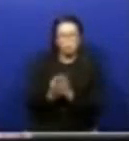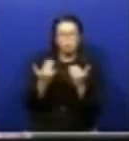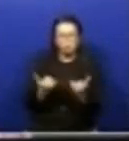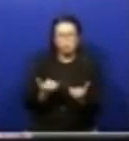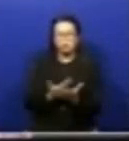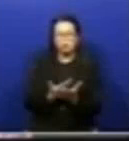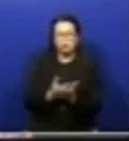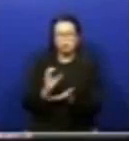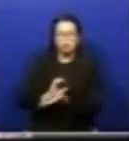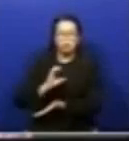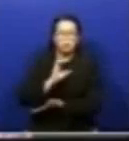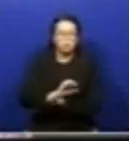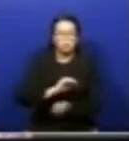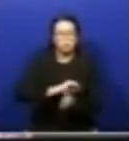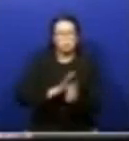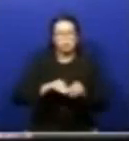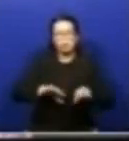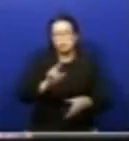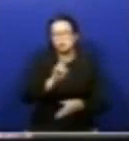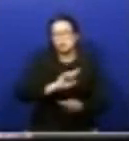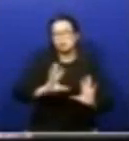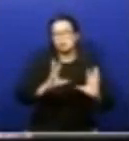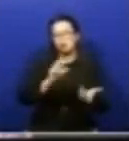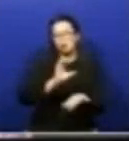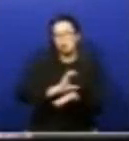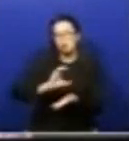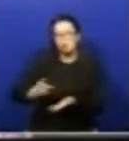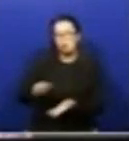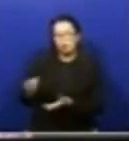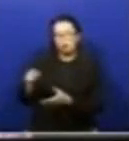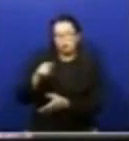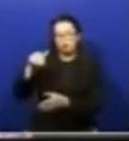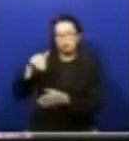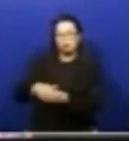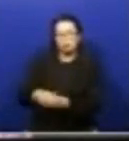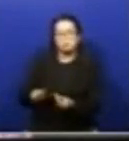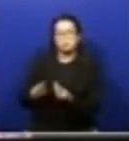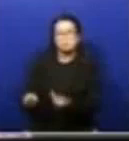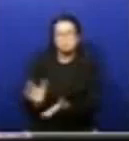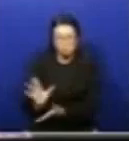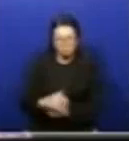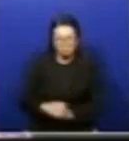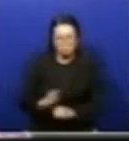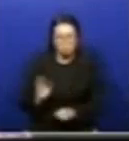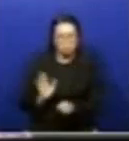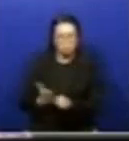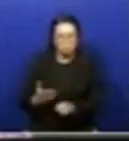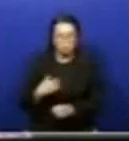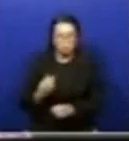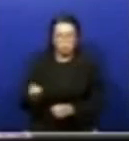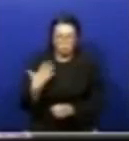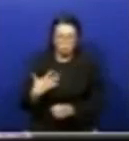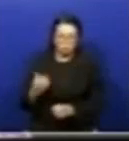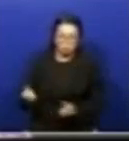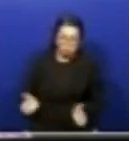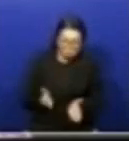ใช้กับโควิดหมดครับเลือกไม่ได้นี่โยนหินออกมาถามทางพอโดนกระแสกดดัน